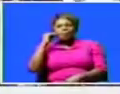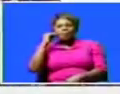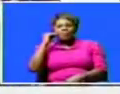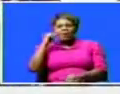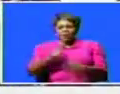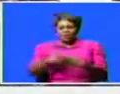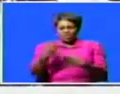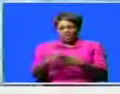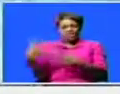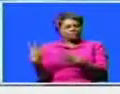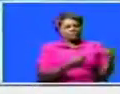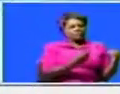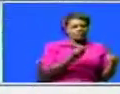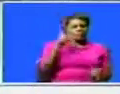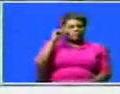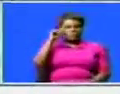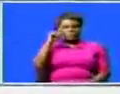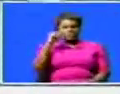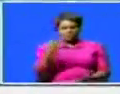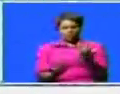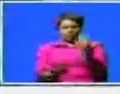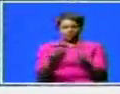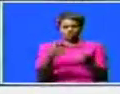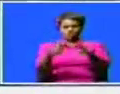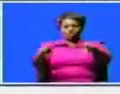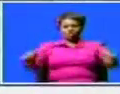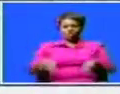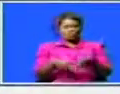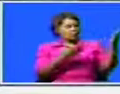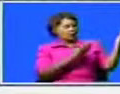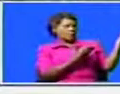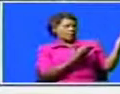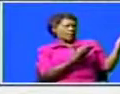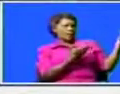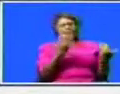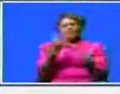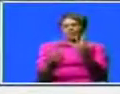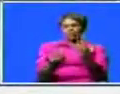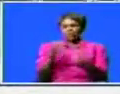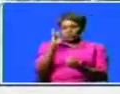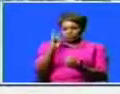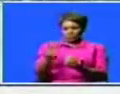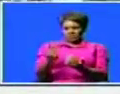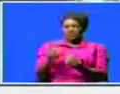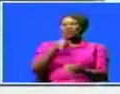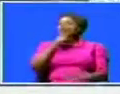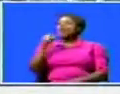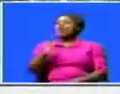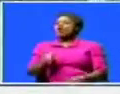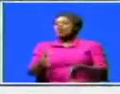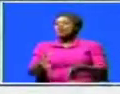hatimaye Mombasa. Hii ndio jikoni yetu. Hapa ndio sisi upikia. Ukiangalia ni jiko ile ya kitambo ya mawe